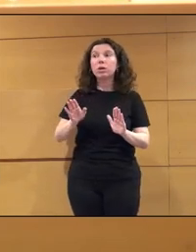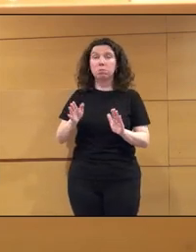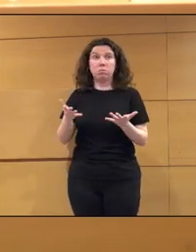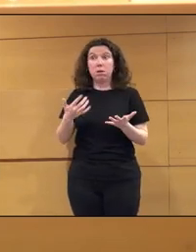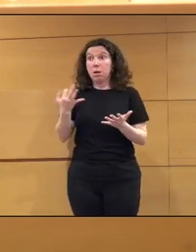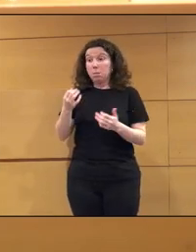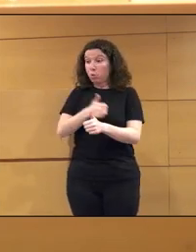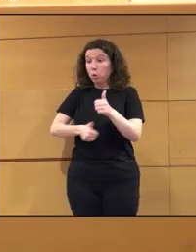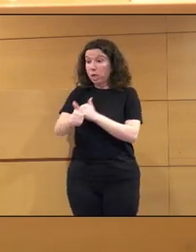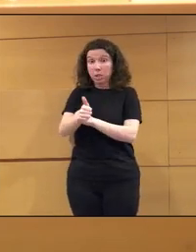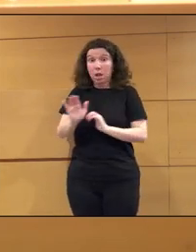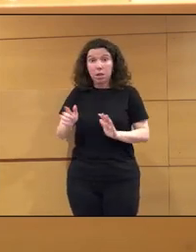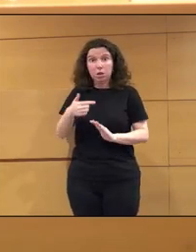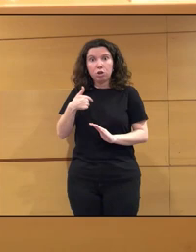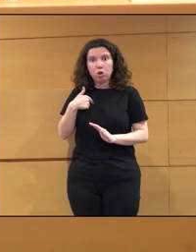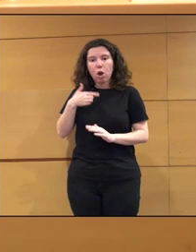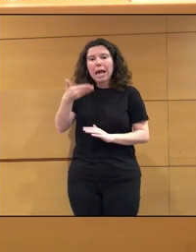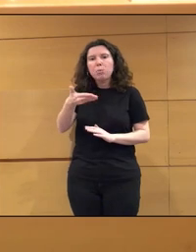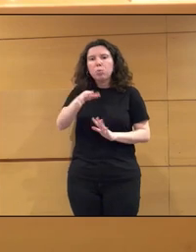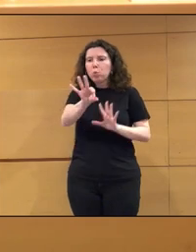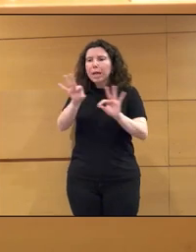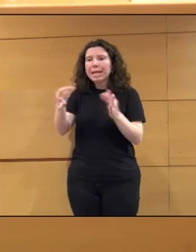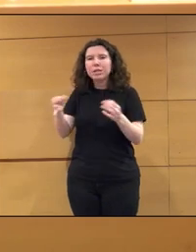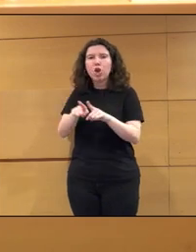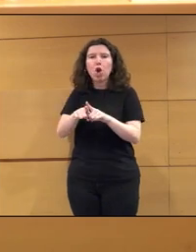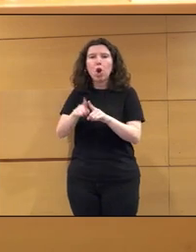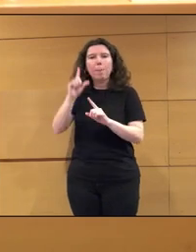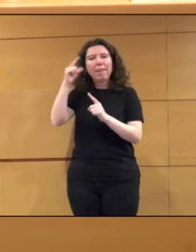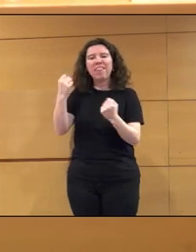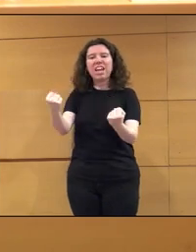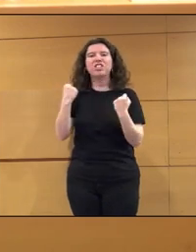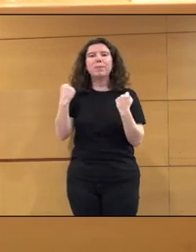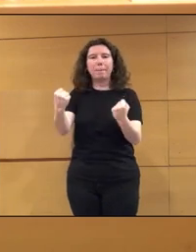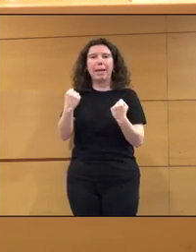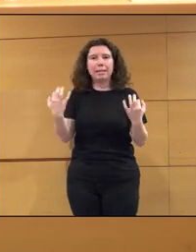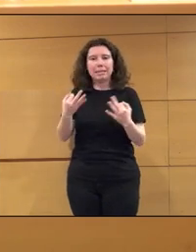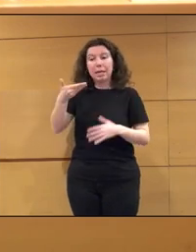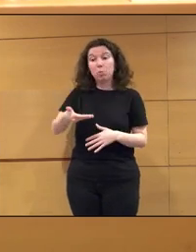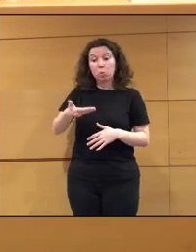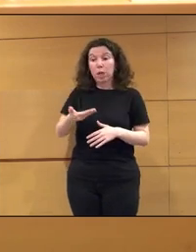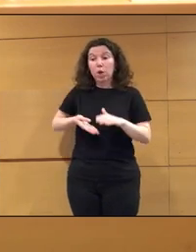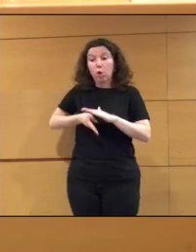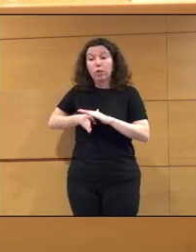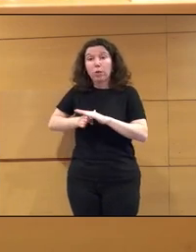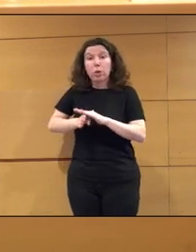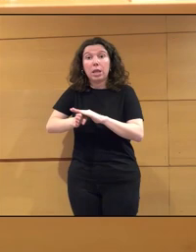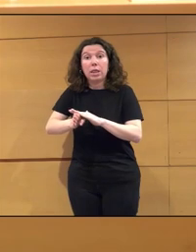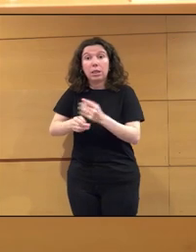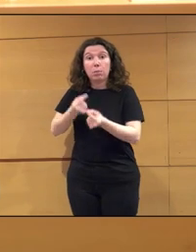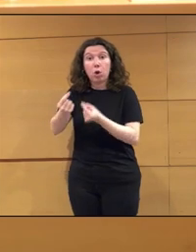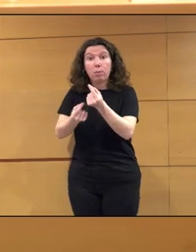arribo, l'important és... Això és com anar al gimnàs. L'important és la continuïtat.